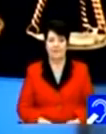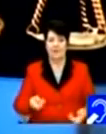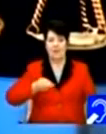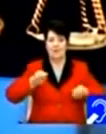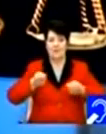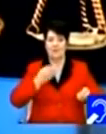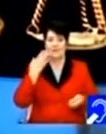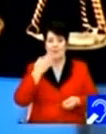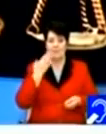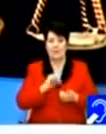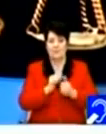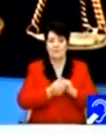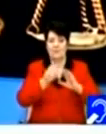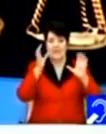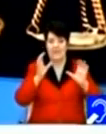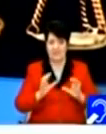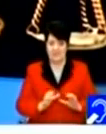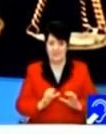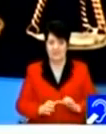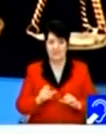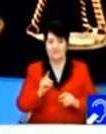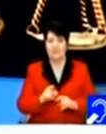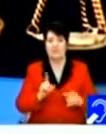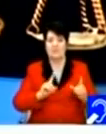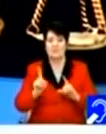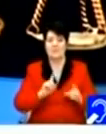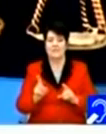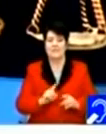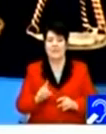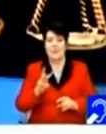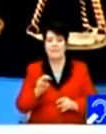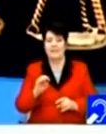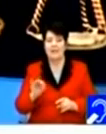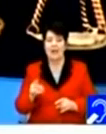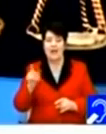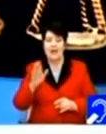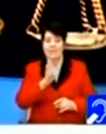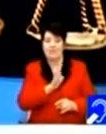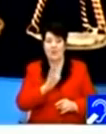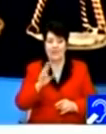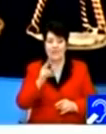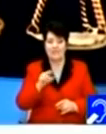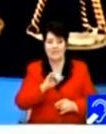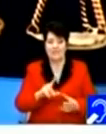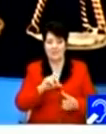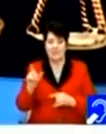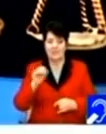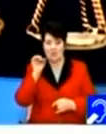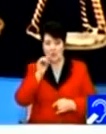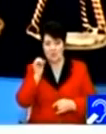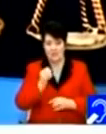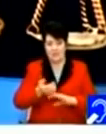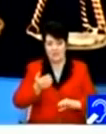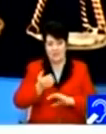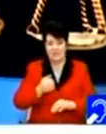Guvernul de la București a modificat legile justiției, reuniți într-o ședință matinală, înainte ca premierul Viorica Dăncilă să plece în turneu în Turcia și